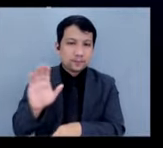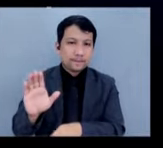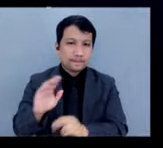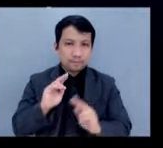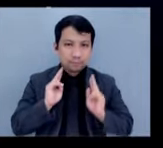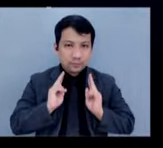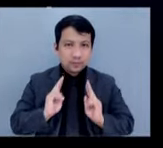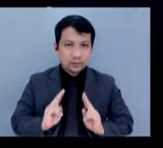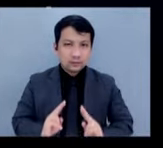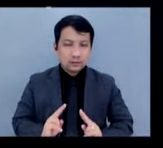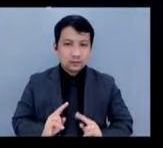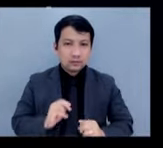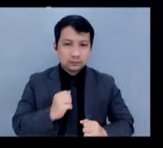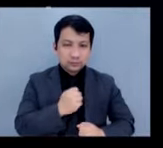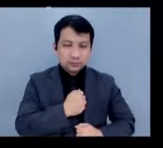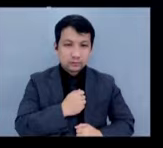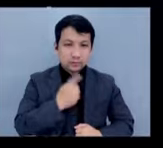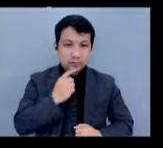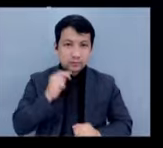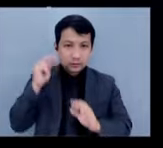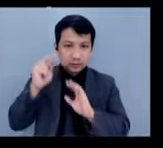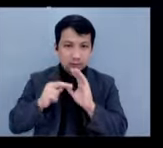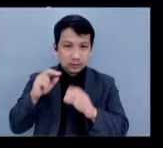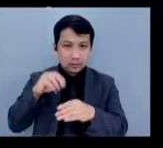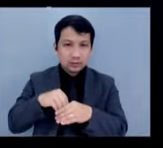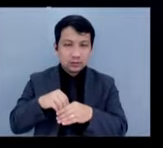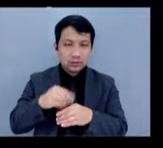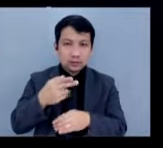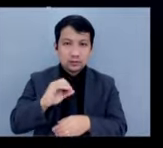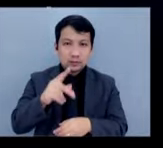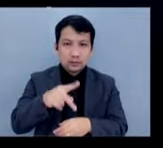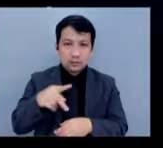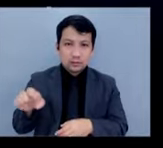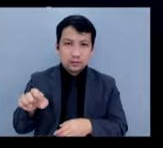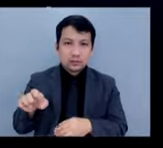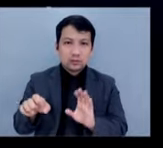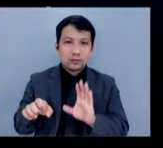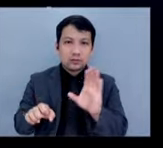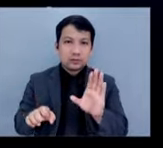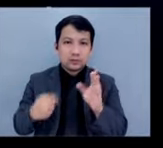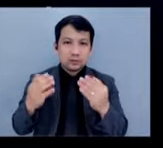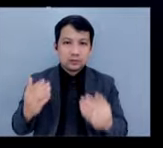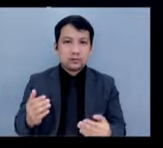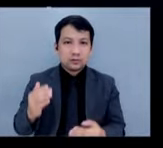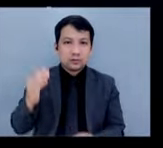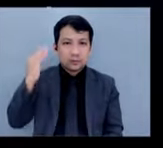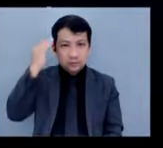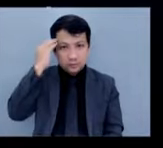uniform. Kuha ang video na yan sa kanyang Hope on the Street pop-up store sa Seoul, South Korea.